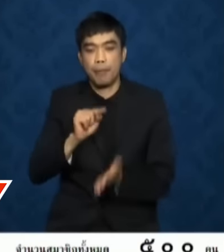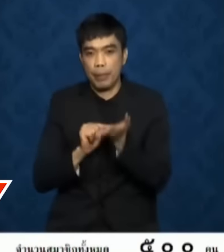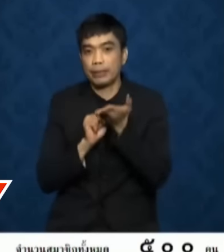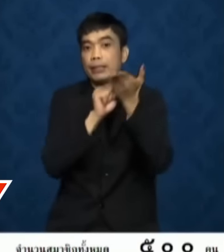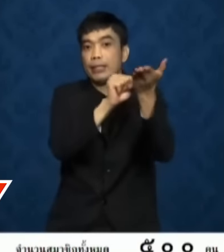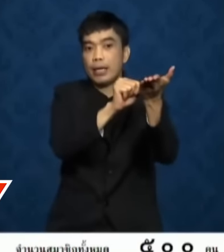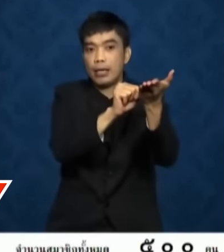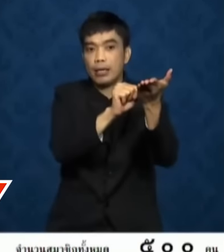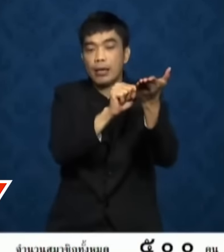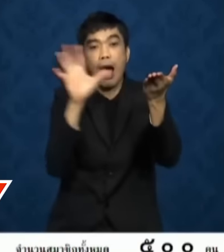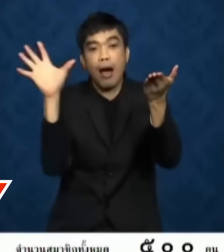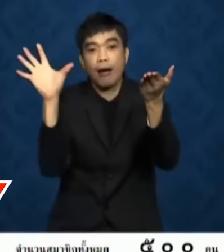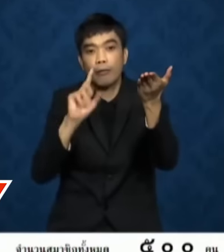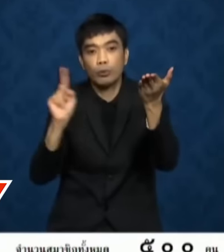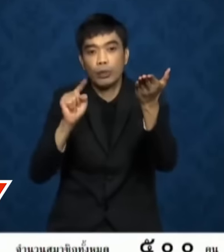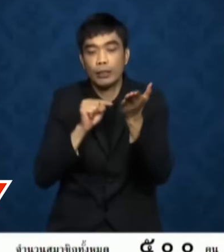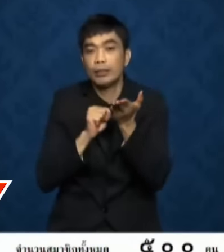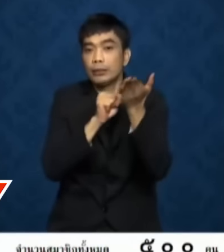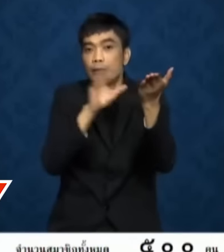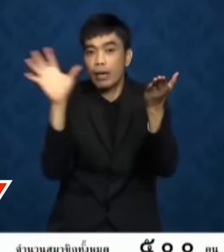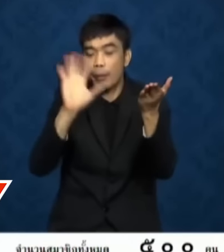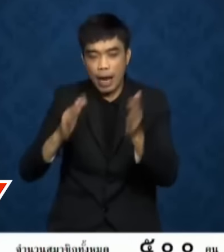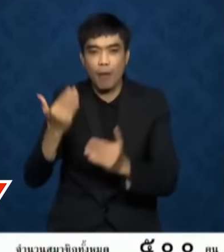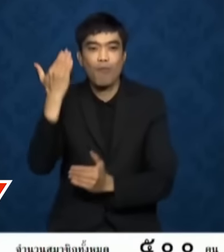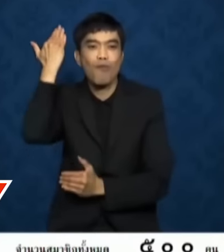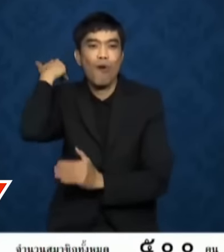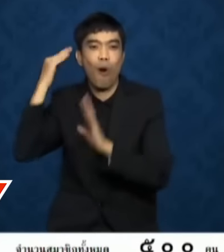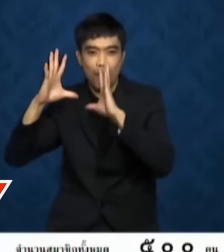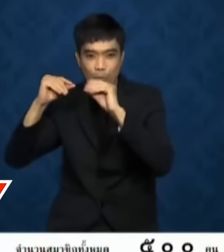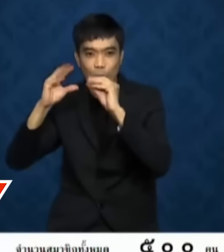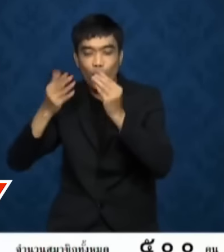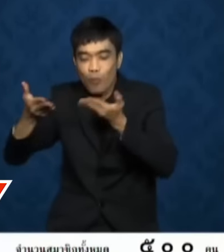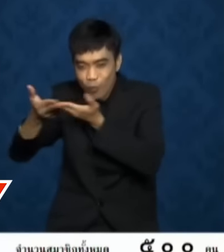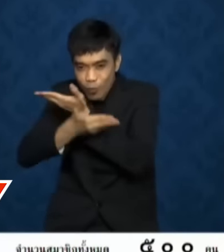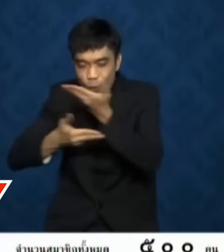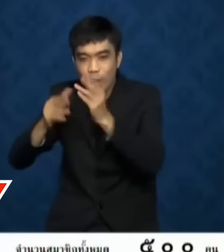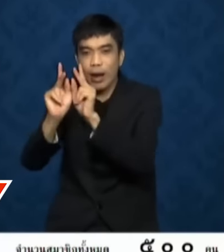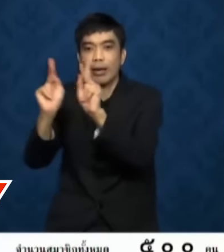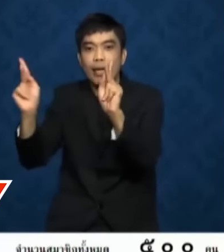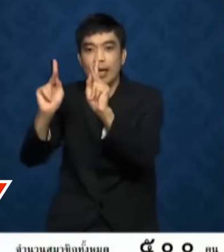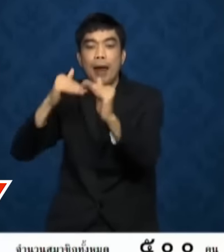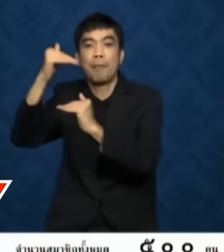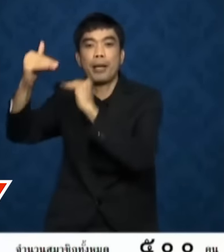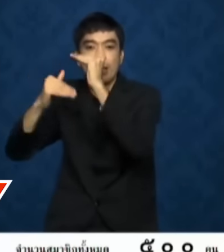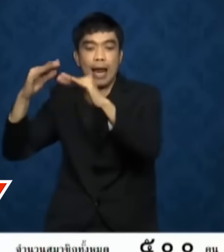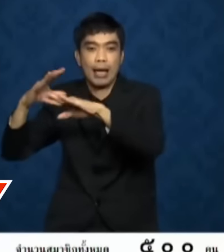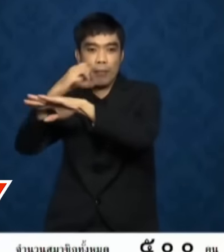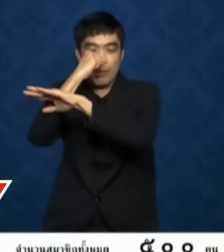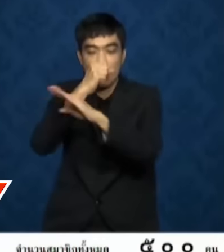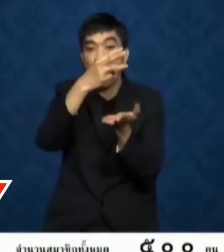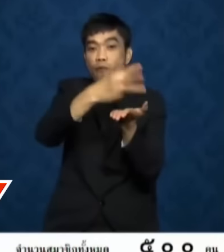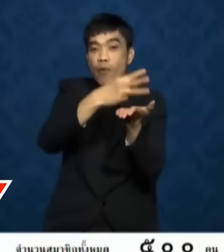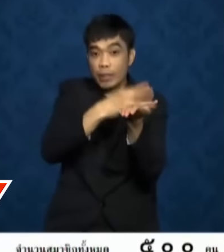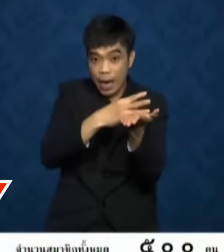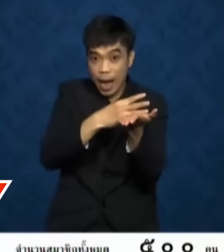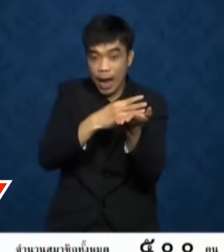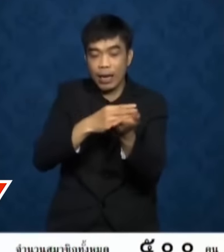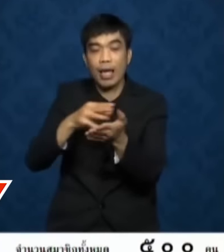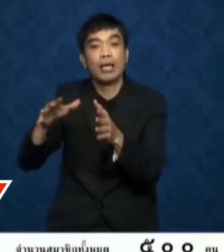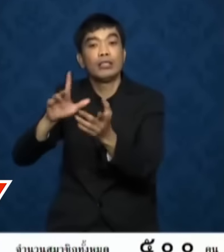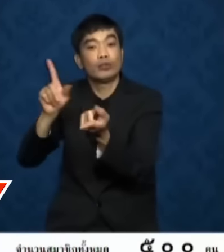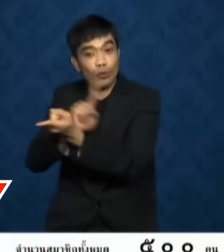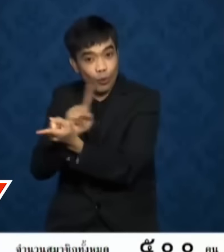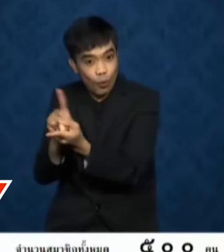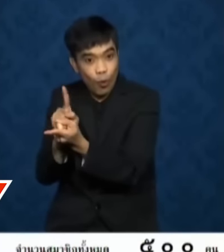นอเบื้องต้นที่ผมได้มาจากการได้ประชุมหารือร่วมกันในกรรมธิการพัฒนาการเมืองร่วมกับทั้งฝ่ายวิชาการภาคประชาสังค